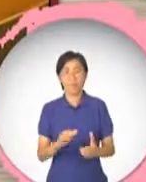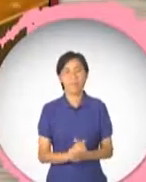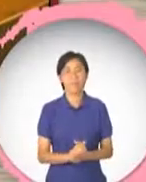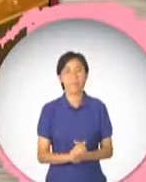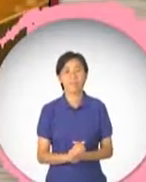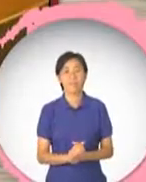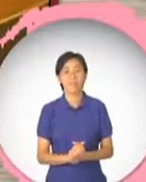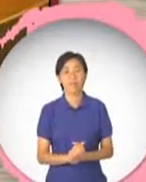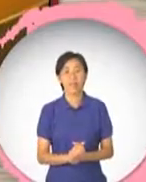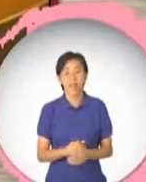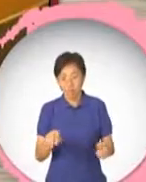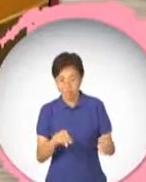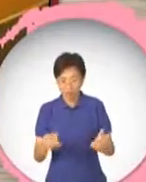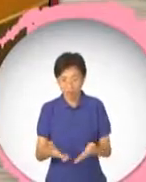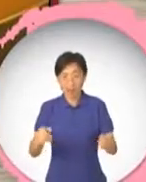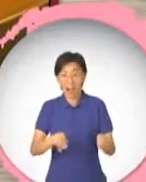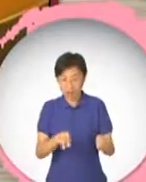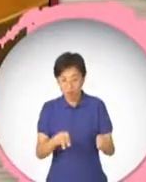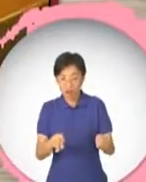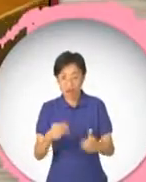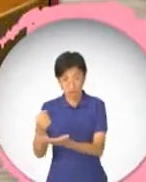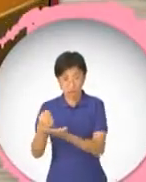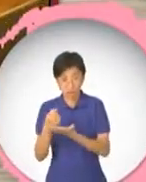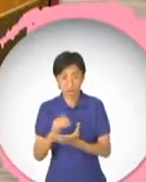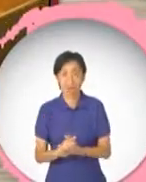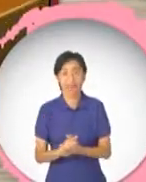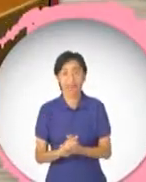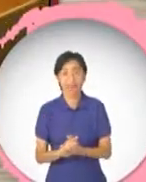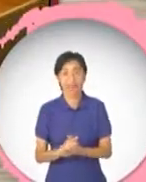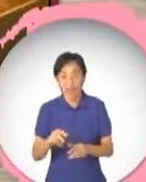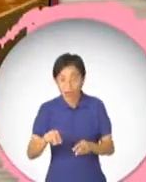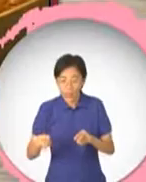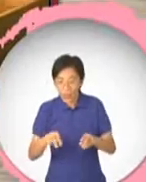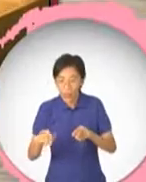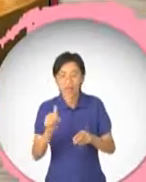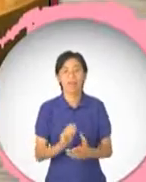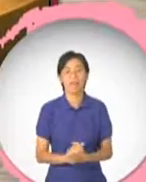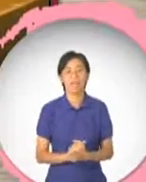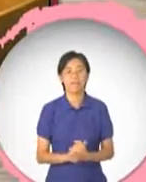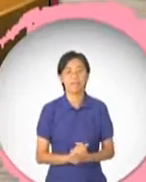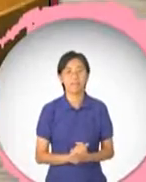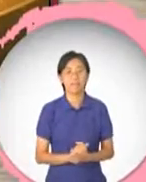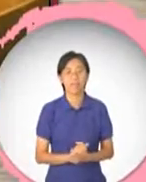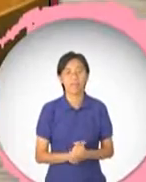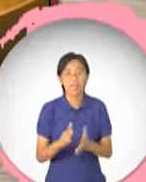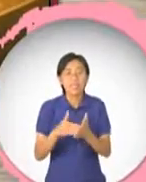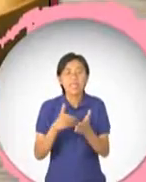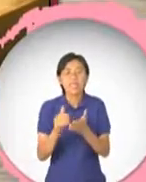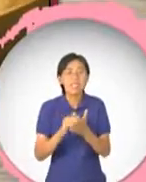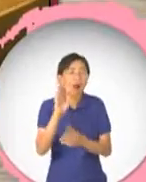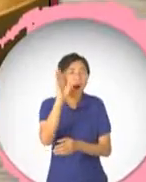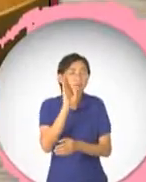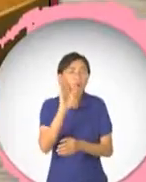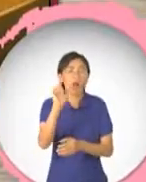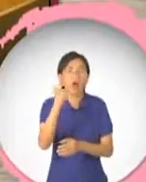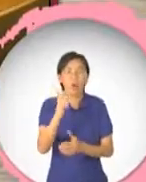กลิ้งให้ทันนะคะเดี๋ยวคุณโก้ใส่มาแล้วคุณโก้ ช่วย ทอดด้วยนะคะทีนี้สีที่ต้องการเนี่ยจะเป็นสีออกสีน้ำตาลทองนะค